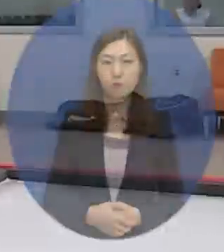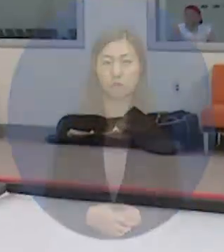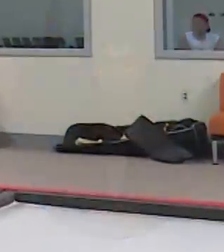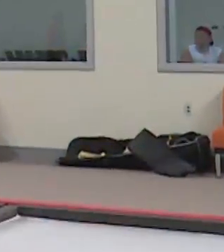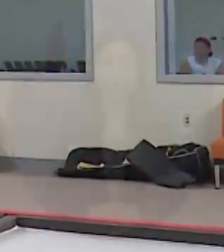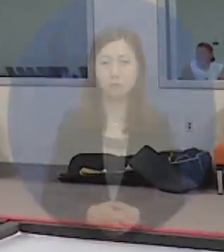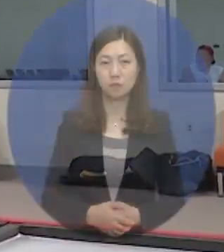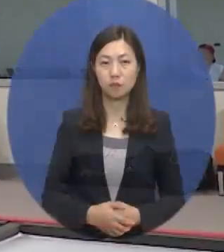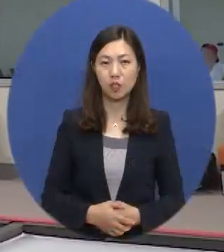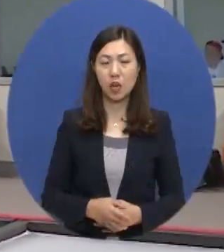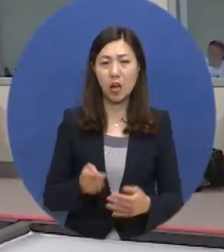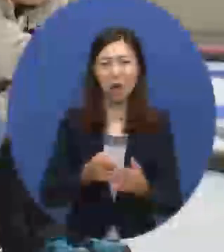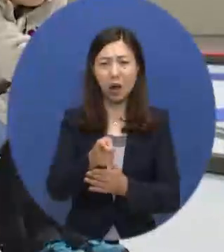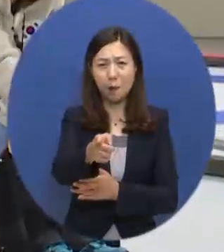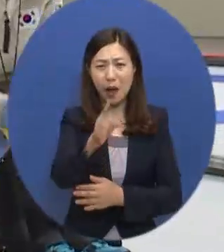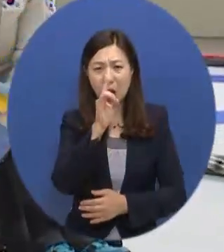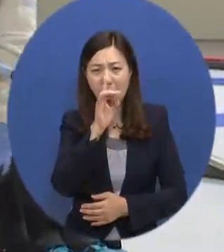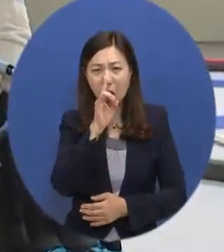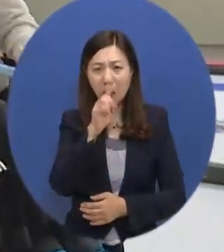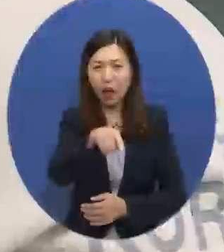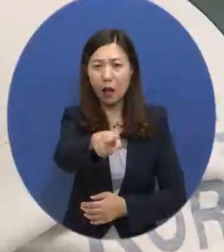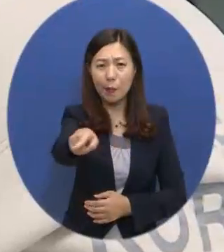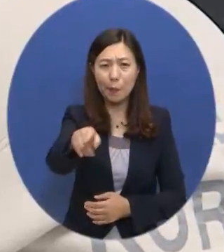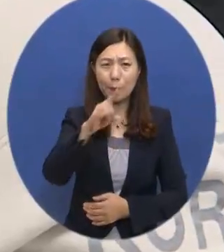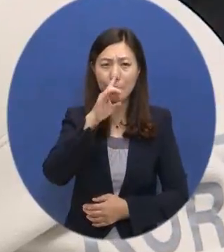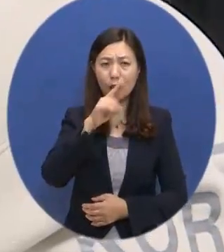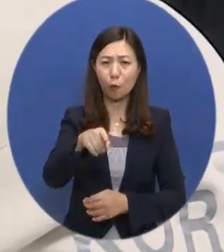라인 좀 빠지면 안 들어와요. 라인 좋아요.